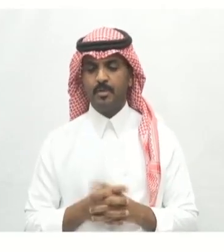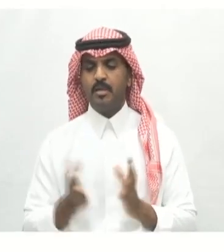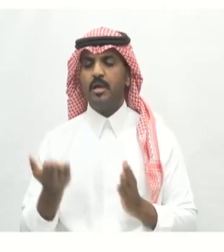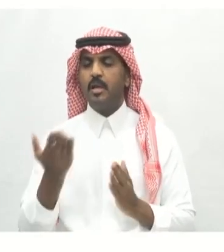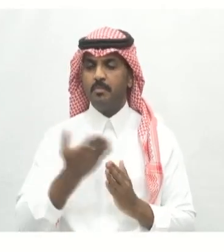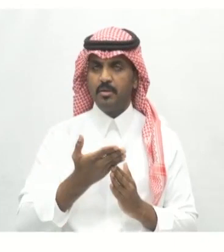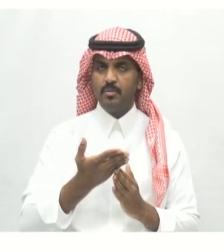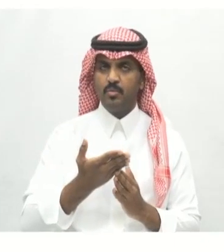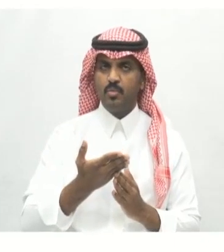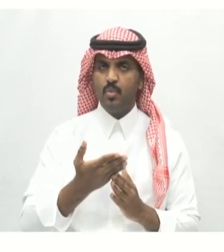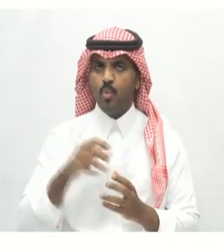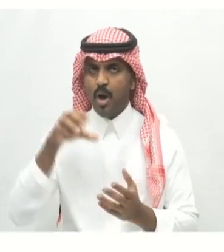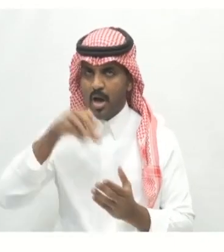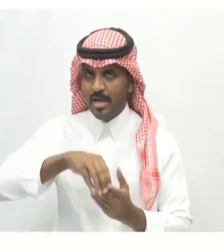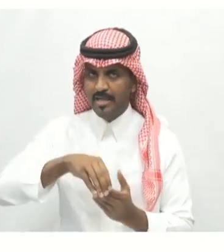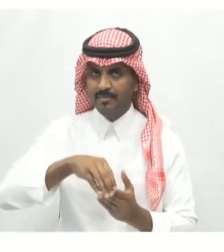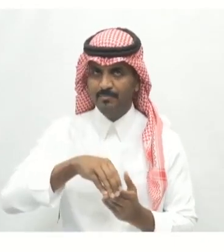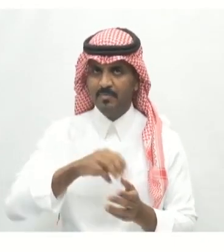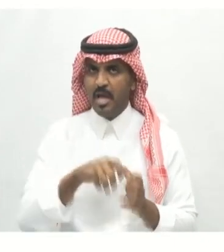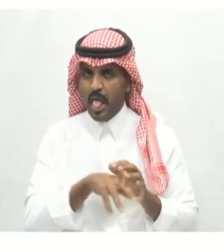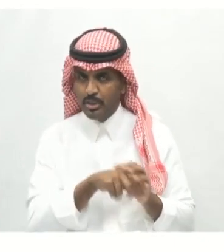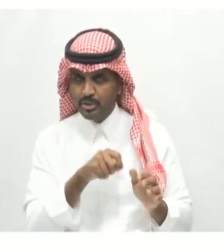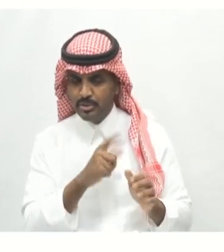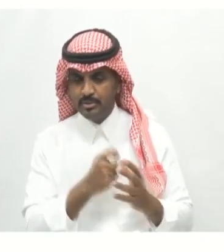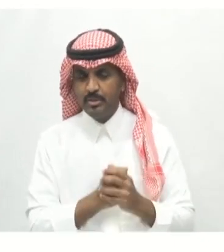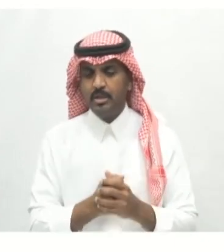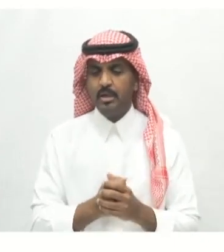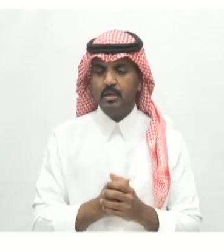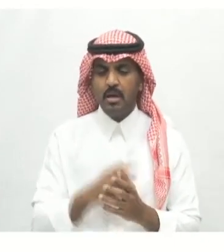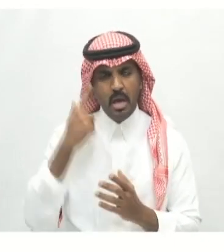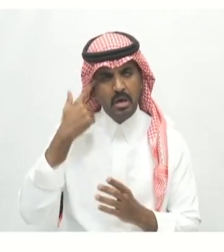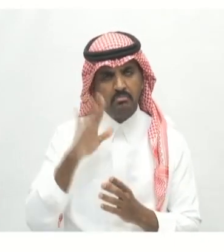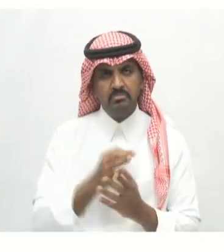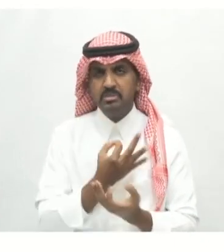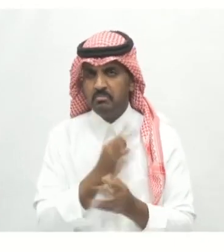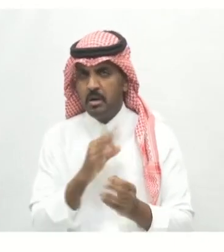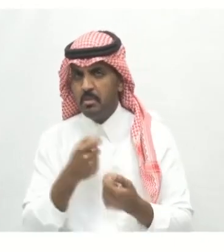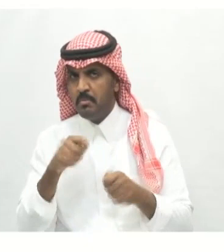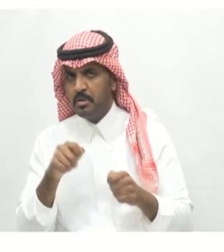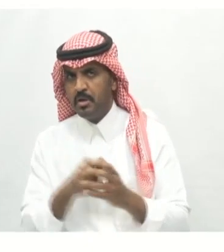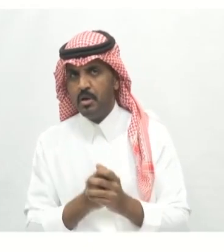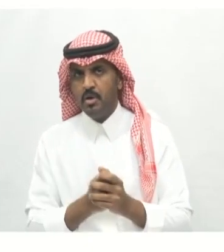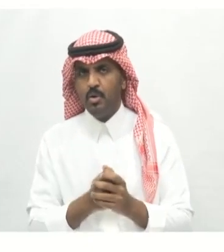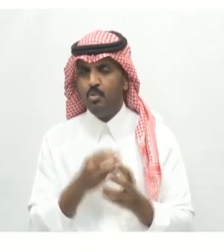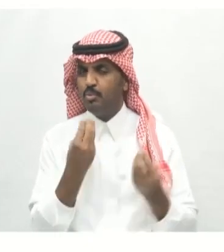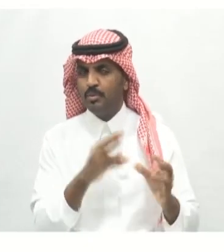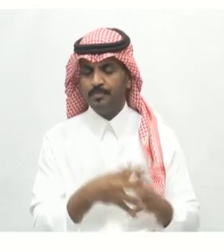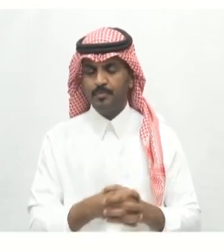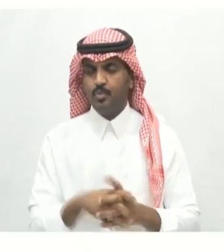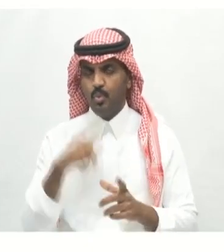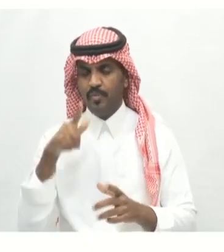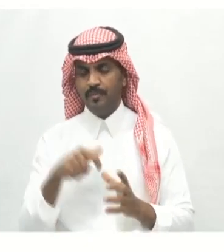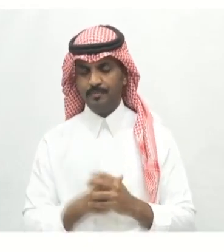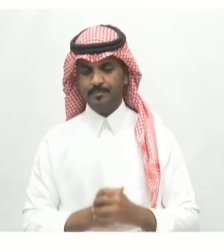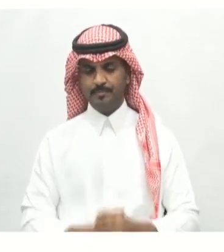على ان لمن وقع عليه الغش الخيار في اتمام البيع او فسخه فهذا مثال اخر يوضح